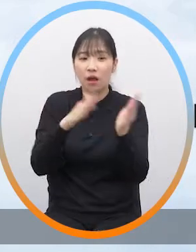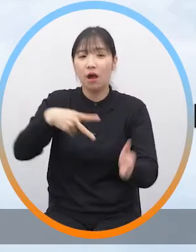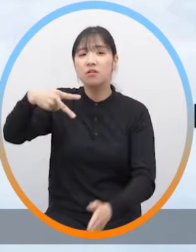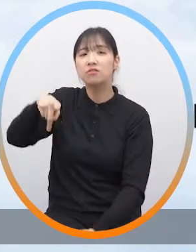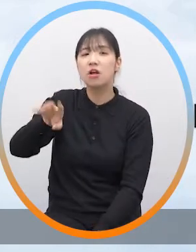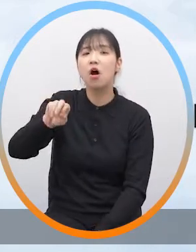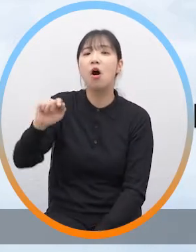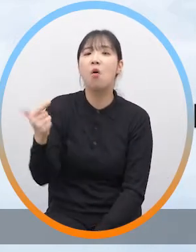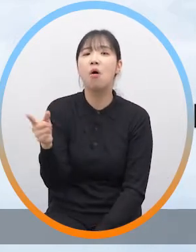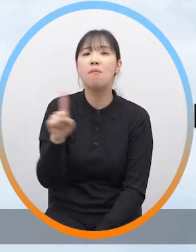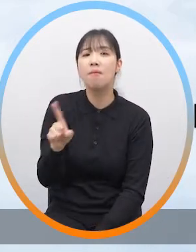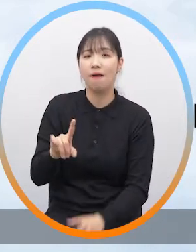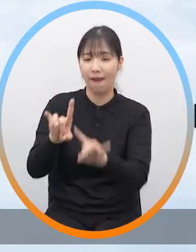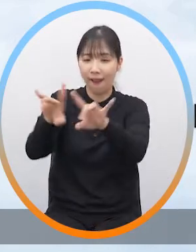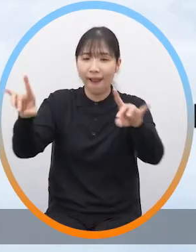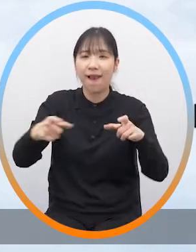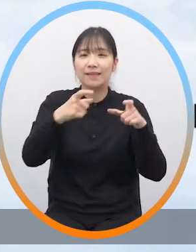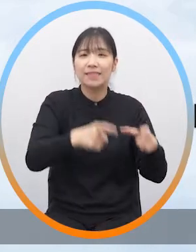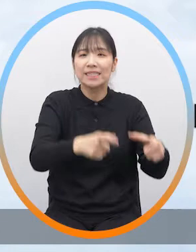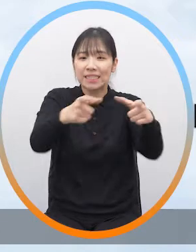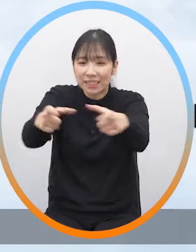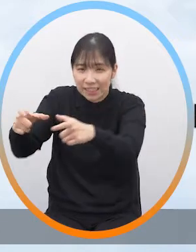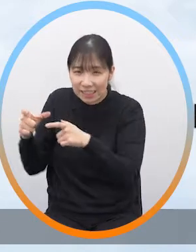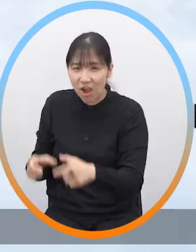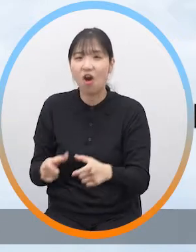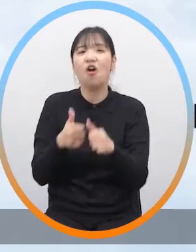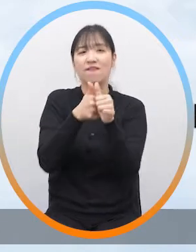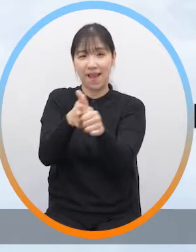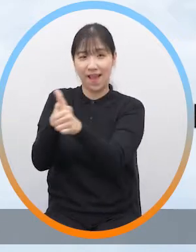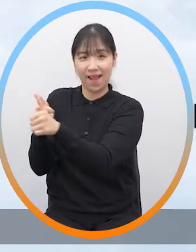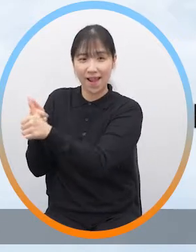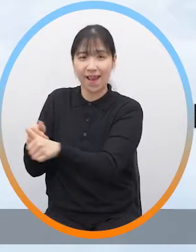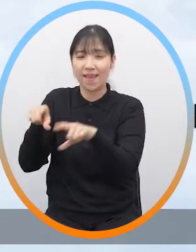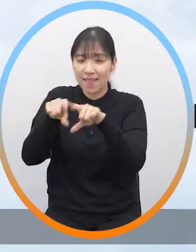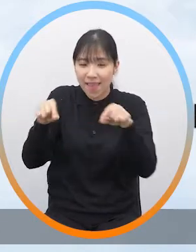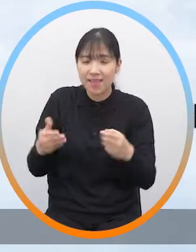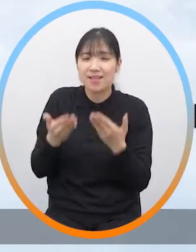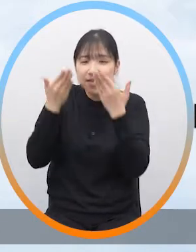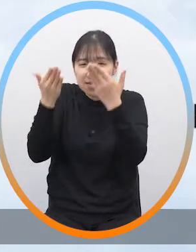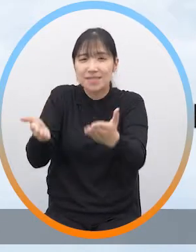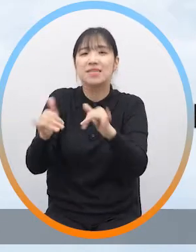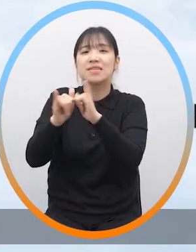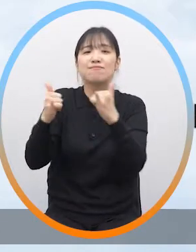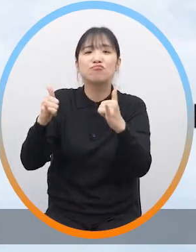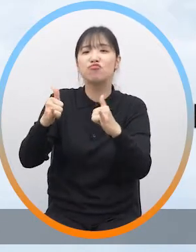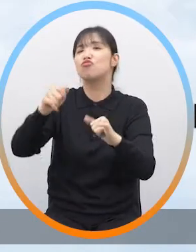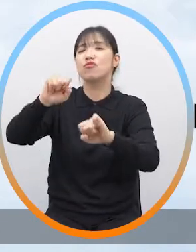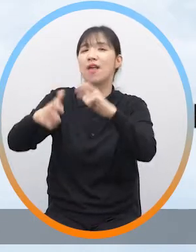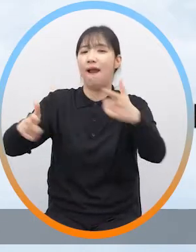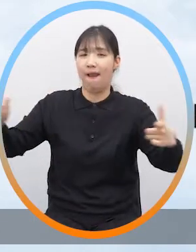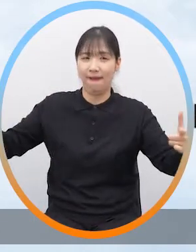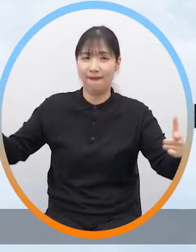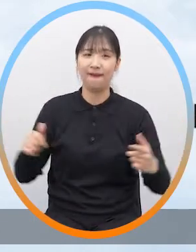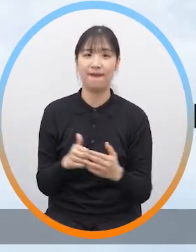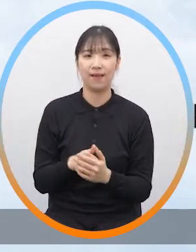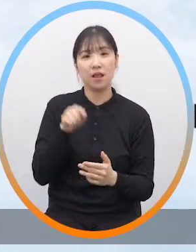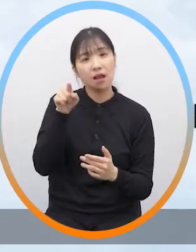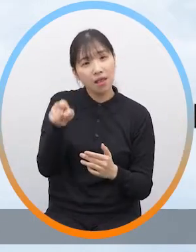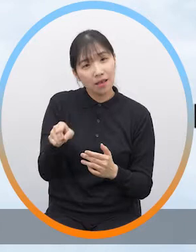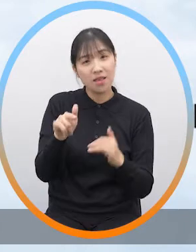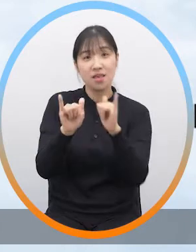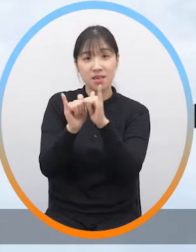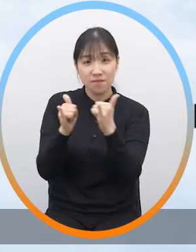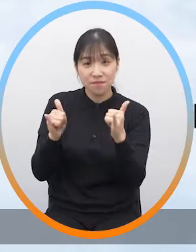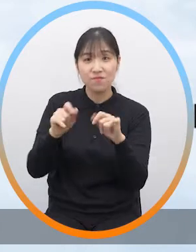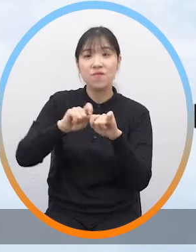반면 서원은 각 지역마다 또는 서원마다 제사 지내는 인물이 다르고요. 그리고